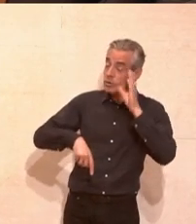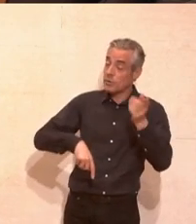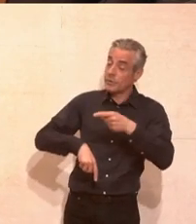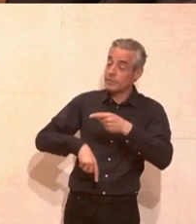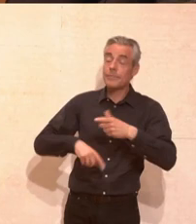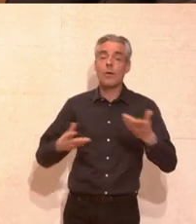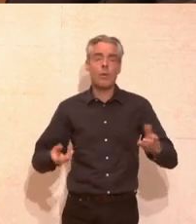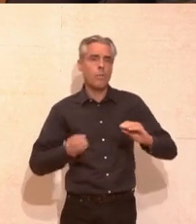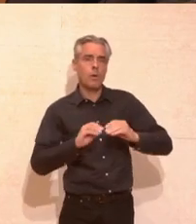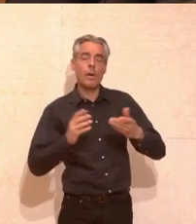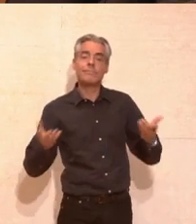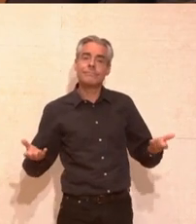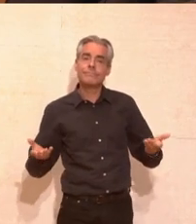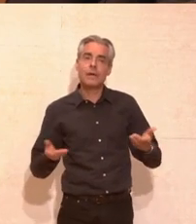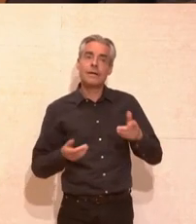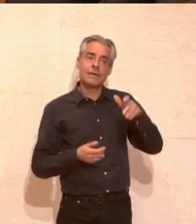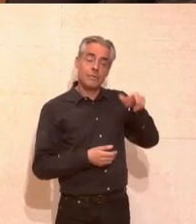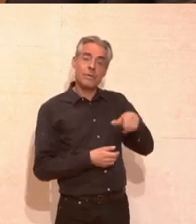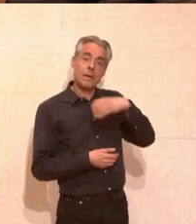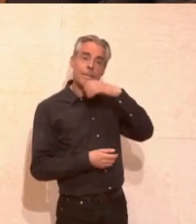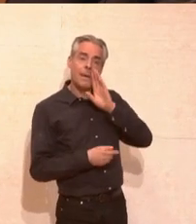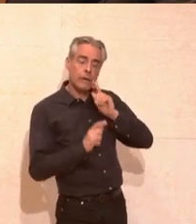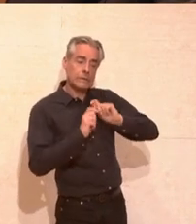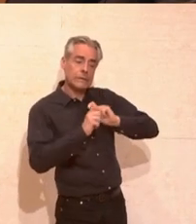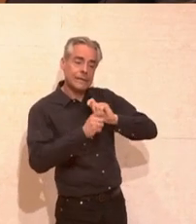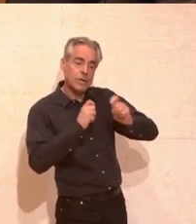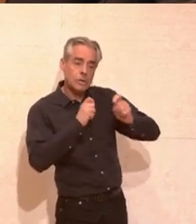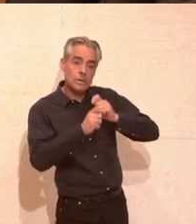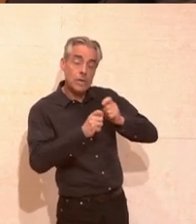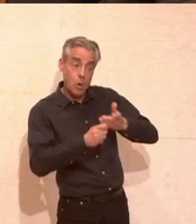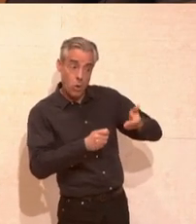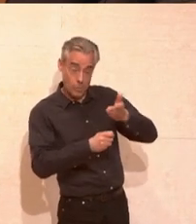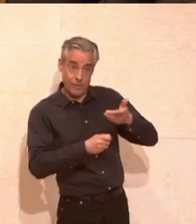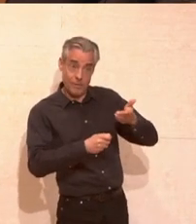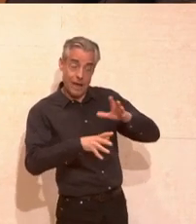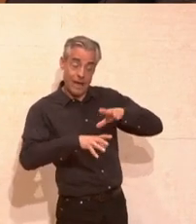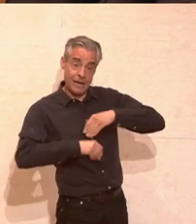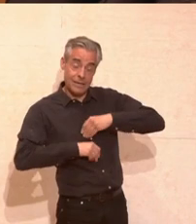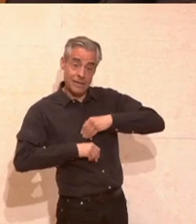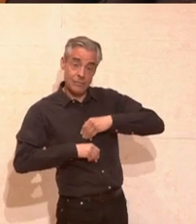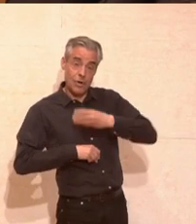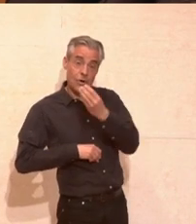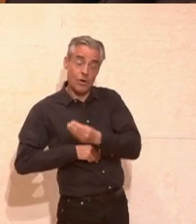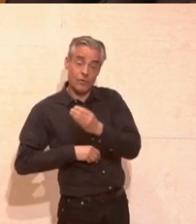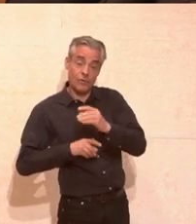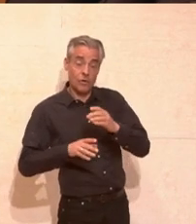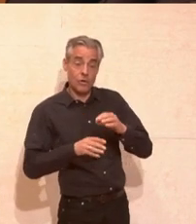la difficulté, c'est de négocier avec des parents le fait qu'ils couchent tôt leur